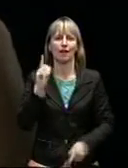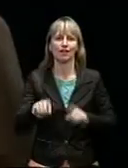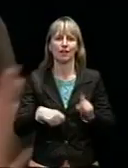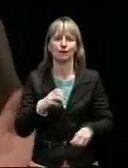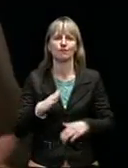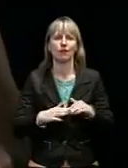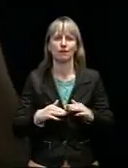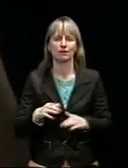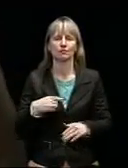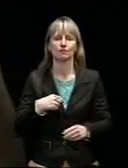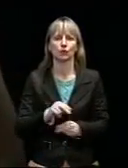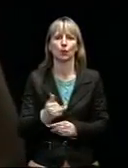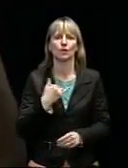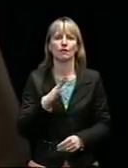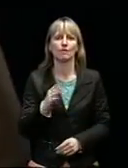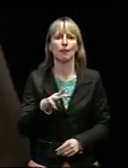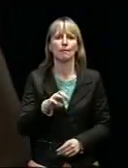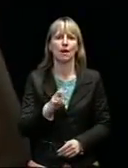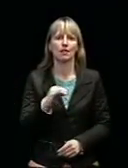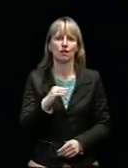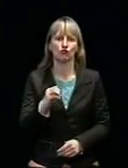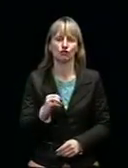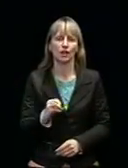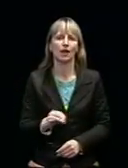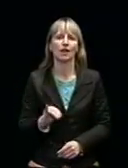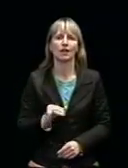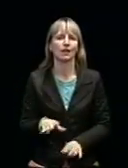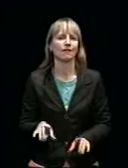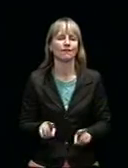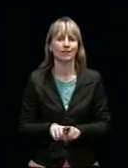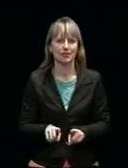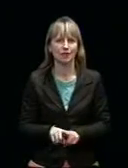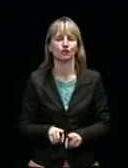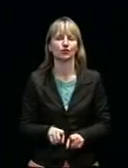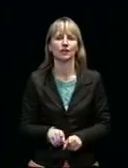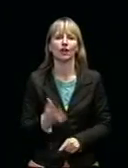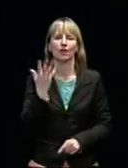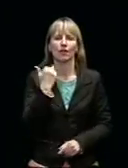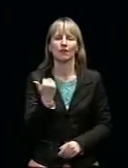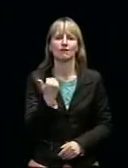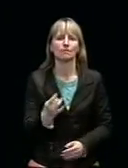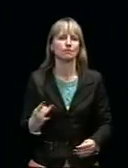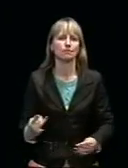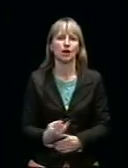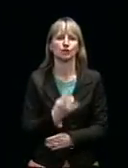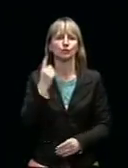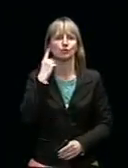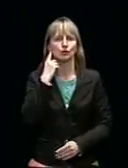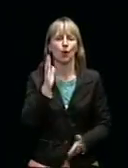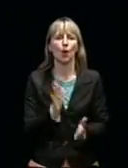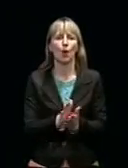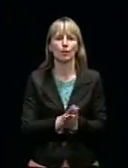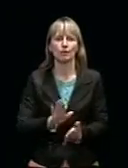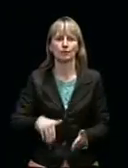Профессионально занималась у нас в манеже. І все ж таки, коли ви вперше почули оплески